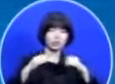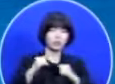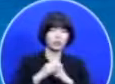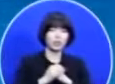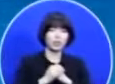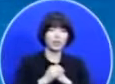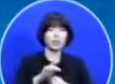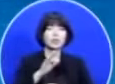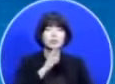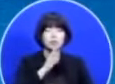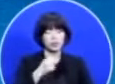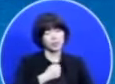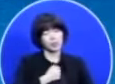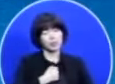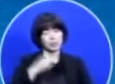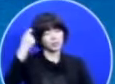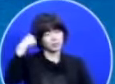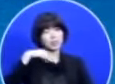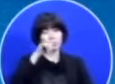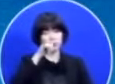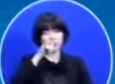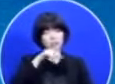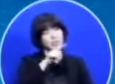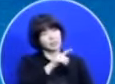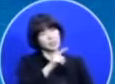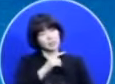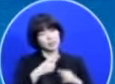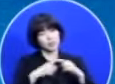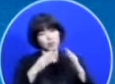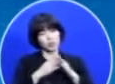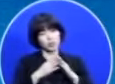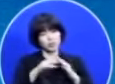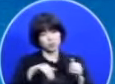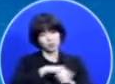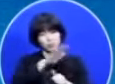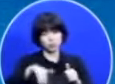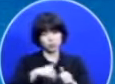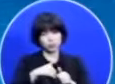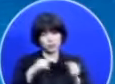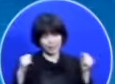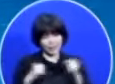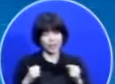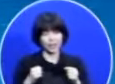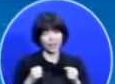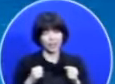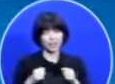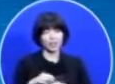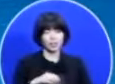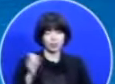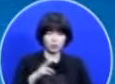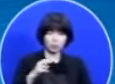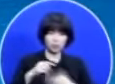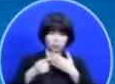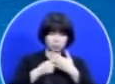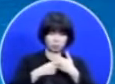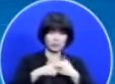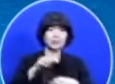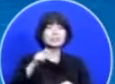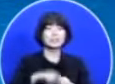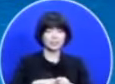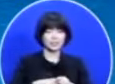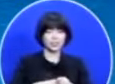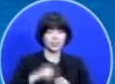그럼 벌써 답답한 느낌이 듭니다 이 교회는 아주 분위기가 싸늘하고 그리고 형 직적 이 겠구나